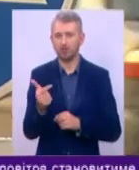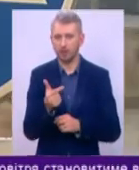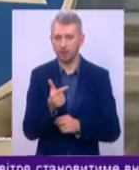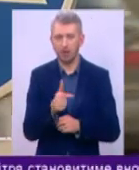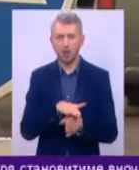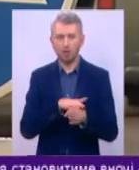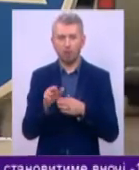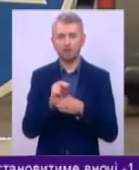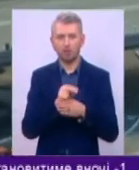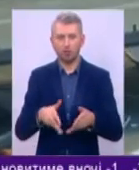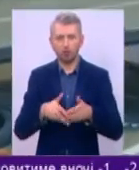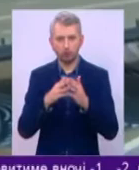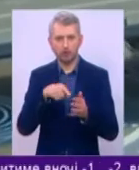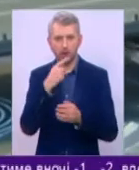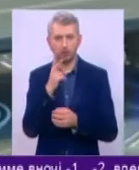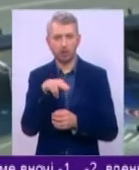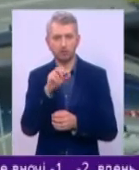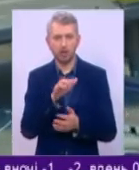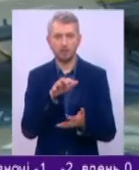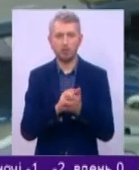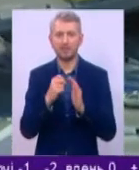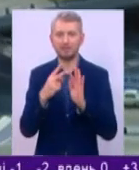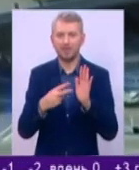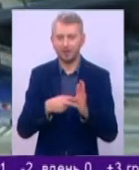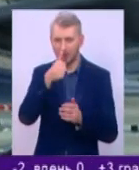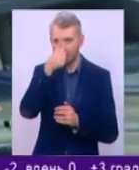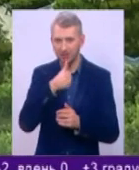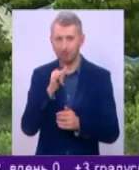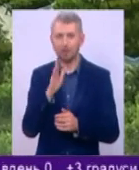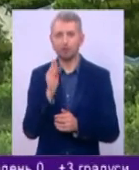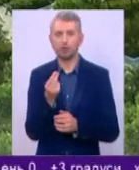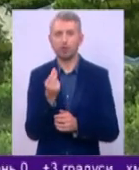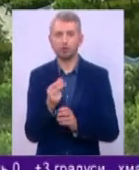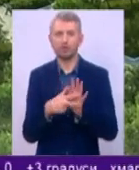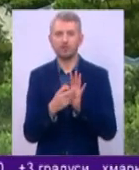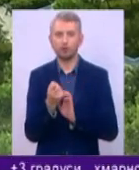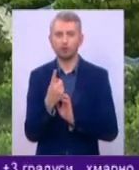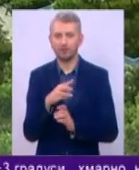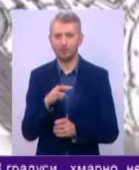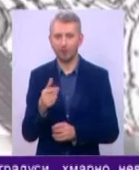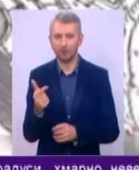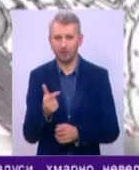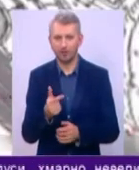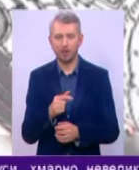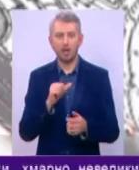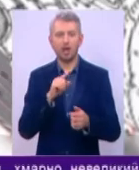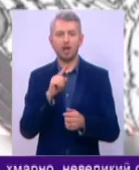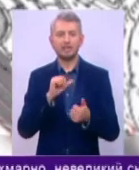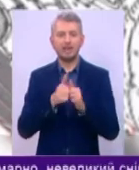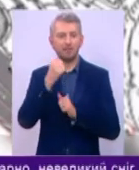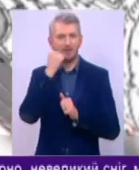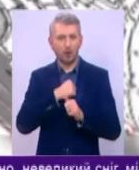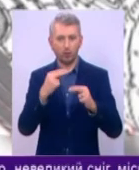гривень. Повна реконструкція, кажуть КМДА, займе 17 місяців і коштуватиме 811 мільйонів гривень. Замість старої